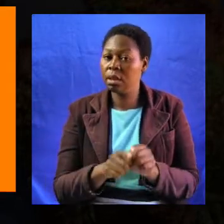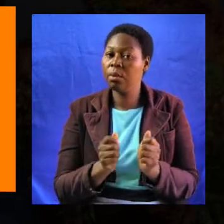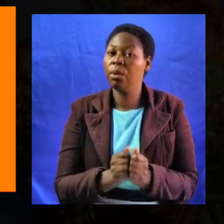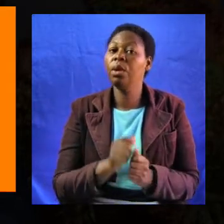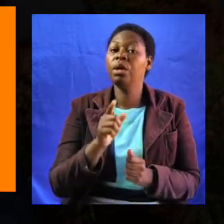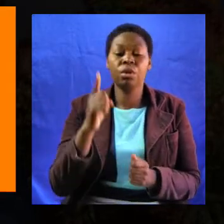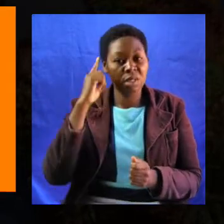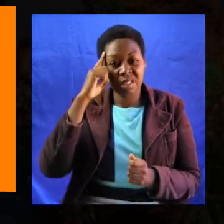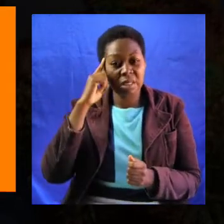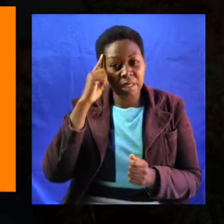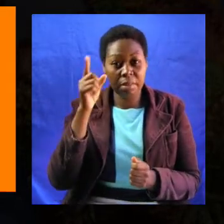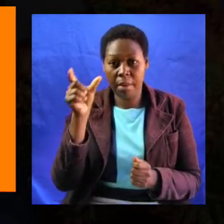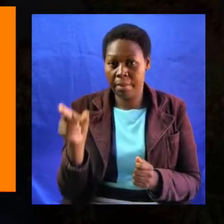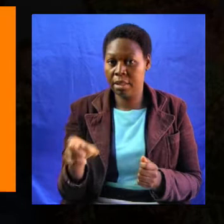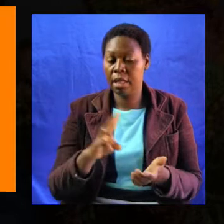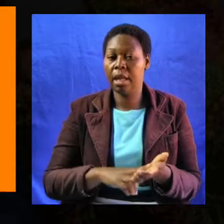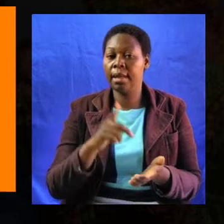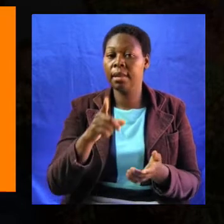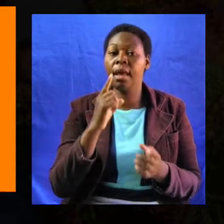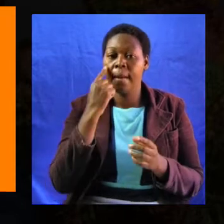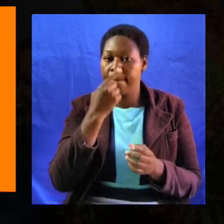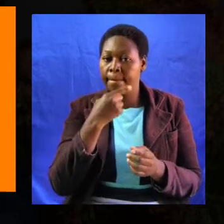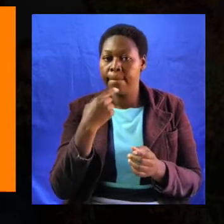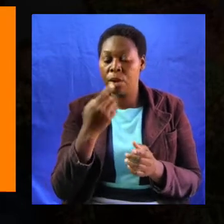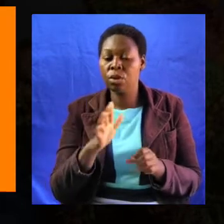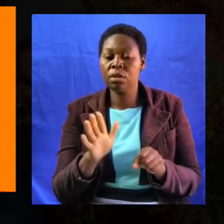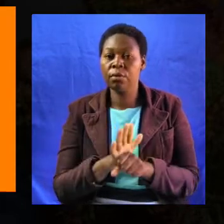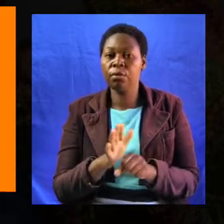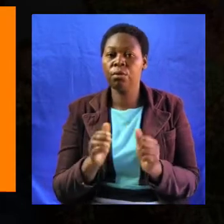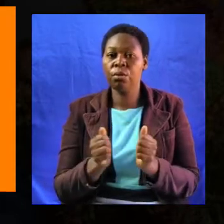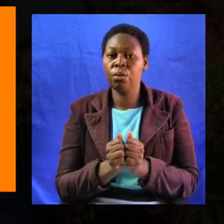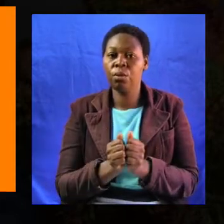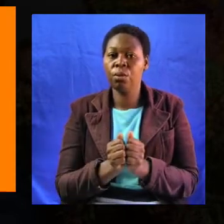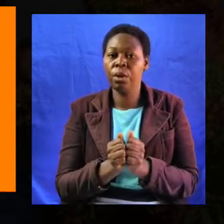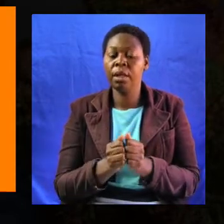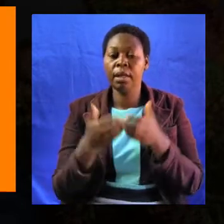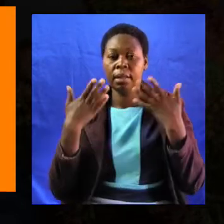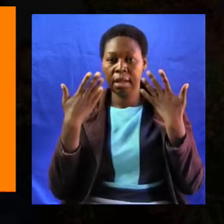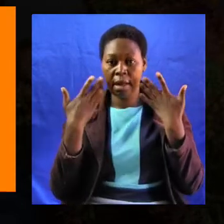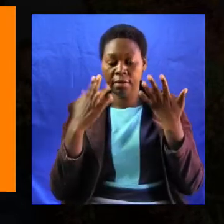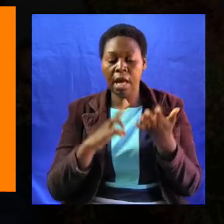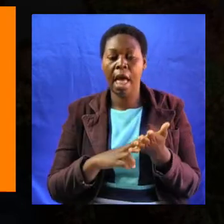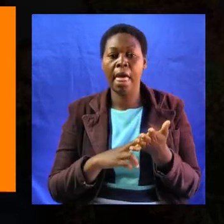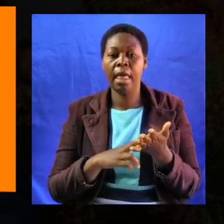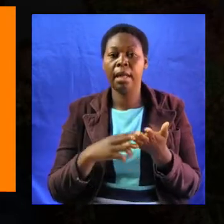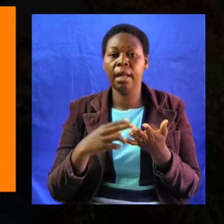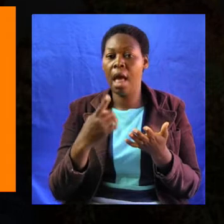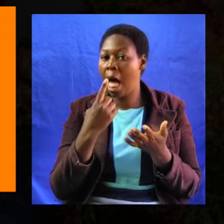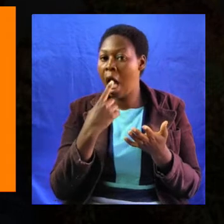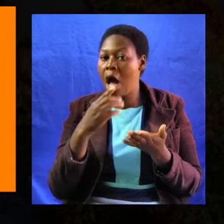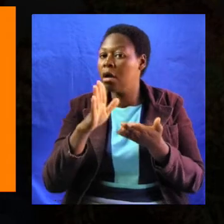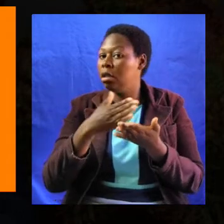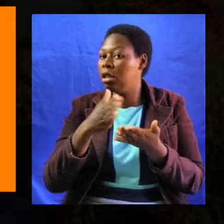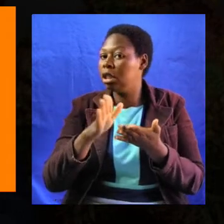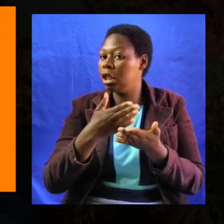hope. Panguva iyo muromo wedu wakanga uziri nokusika. Nururimi rwedu nokuimba.